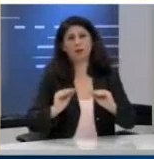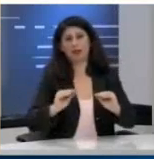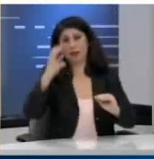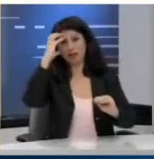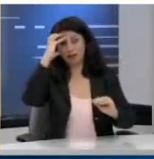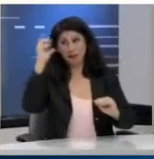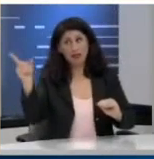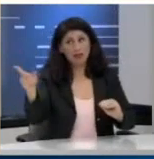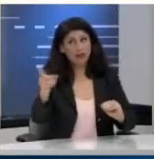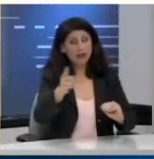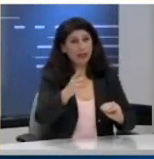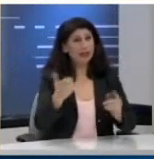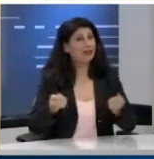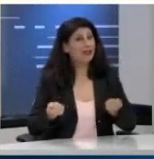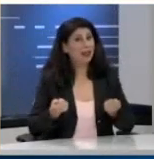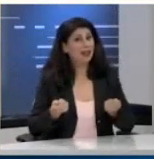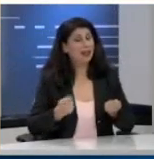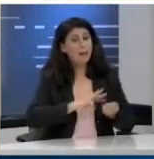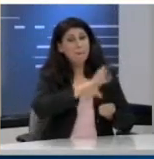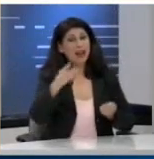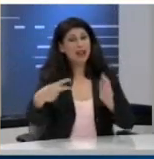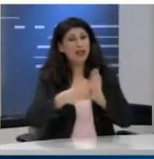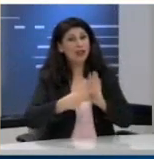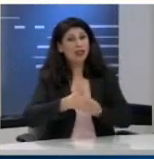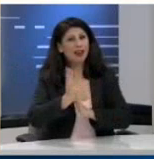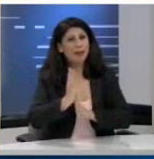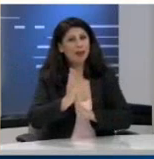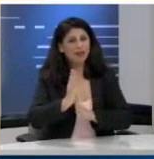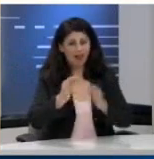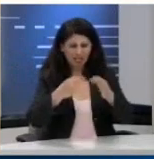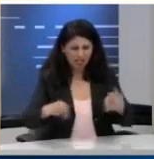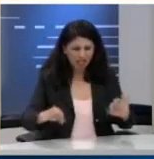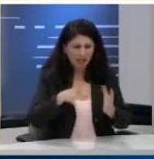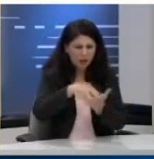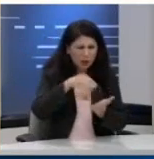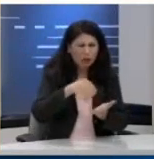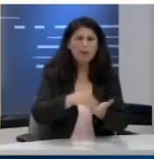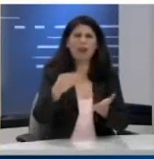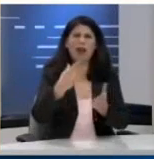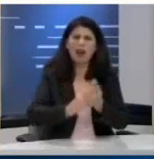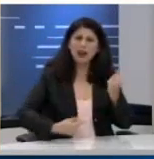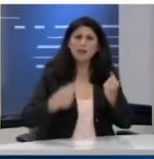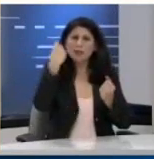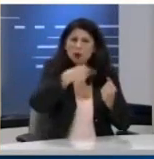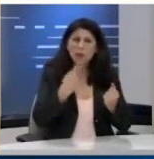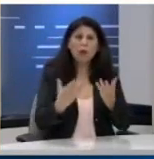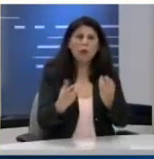Θυμηθείτε τι συνέβαινε μέχρι το 2015, τα κενά, τις φωτοτυπίες στα σχολιά, τις ελλείψεις σε